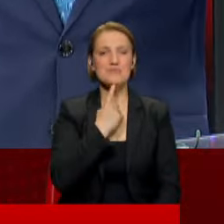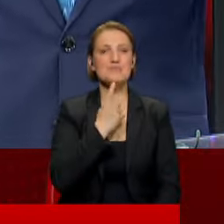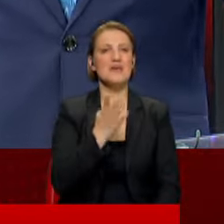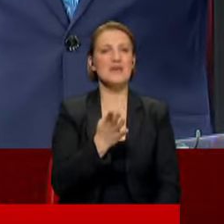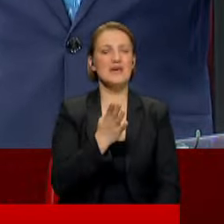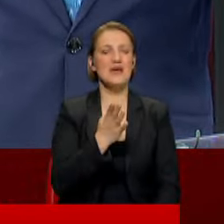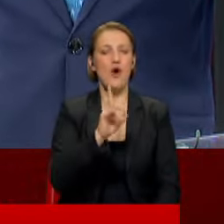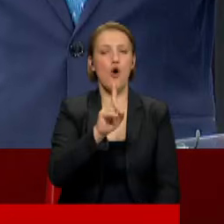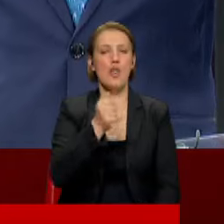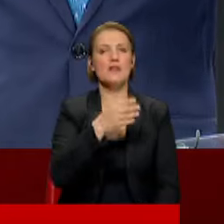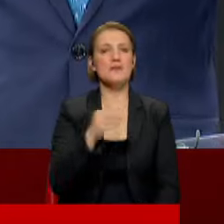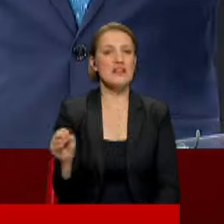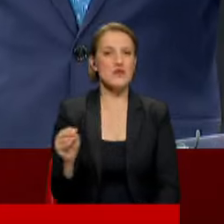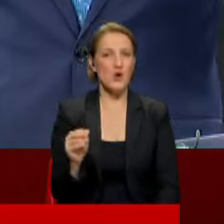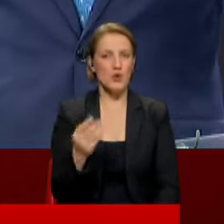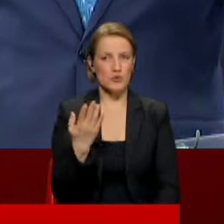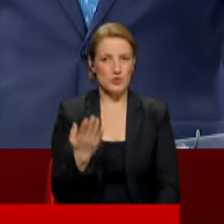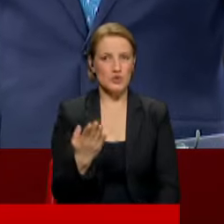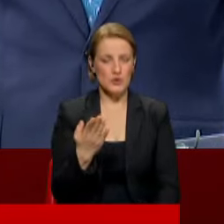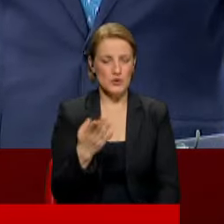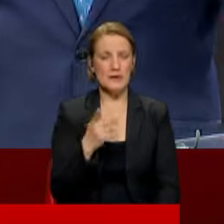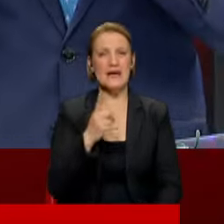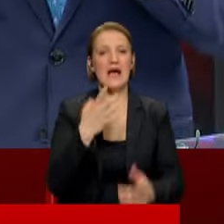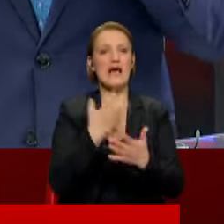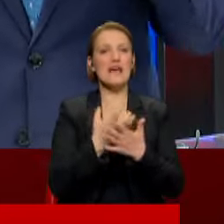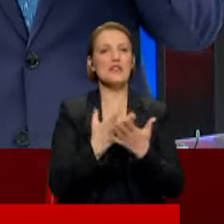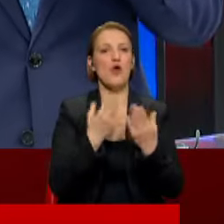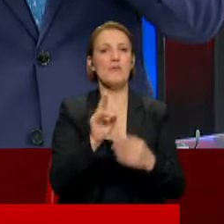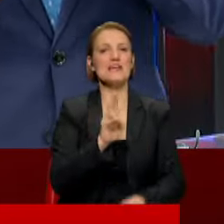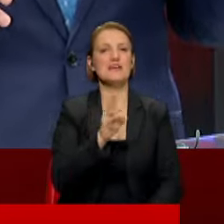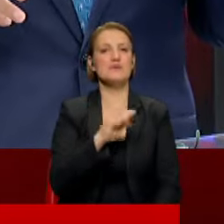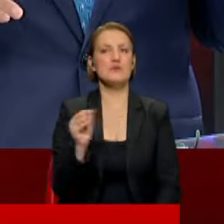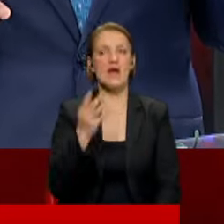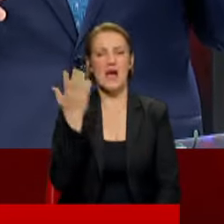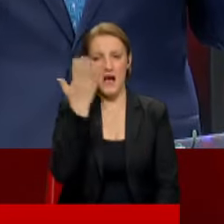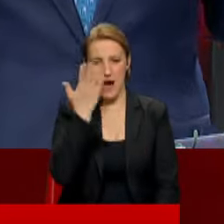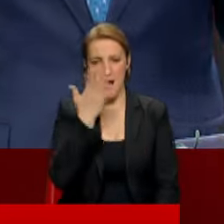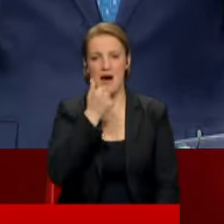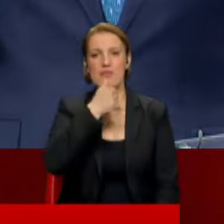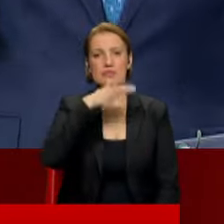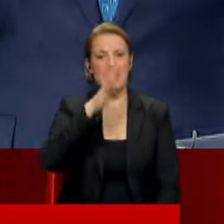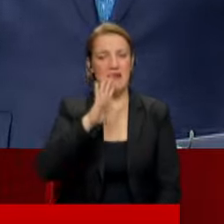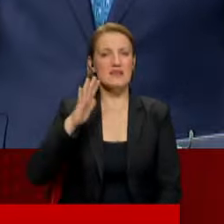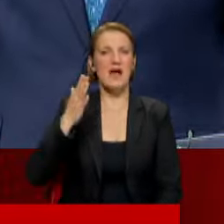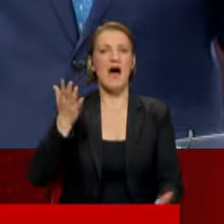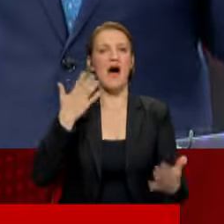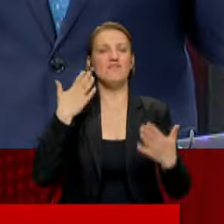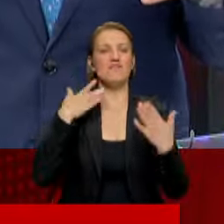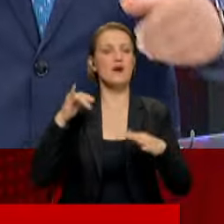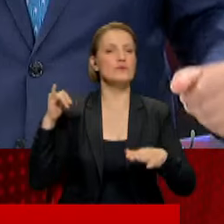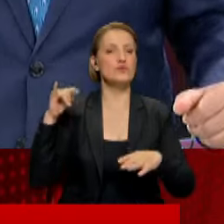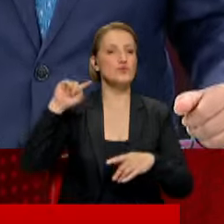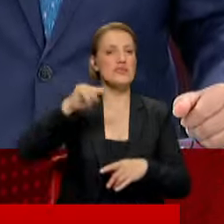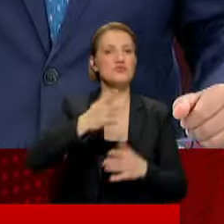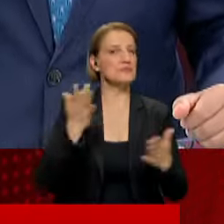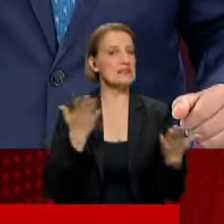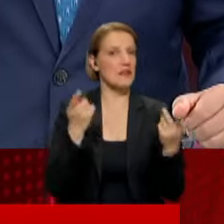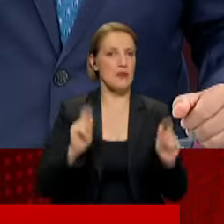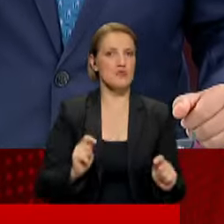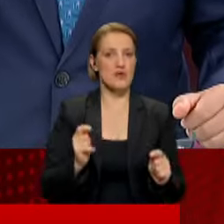milyon gayriresmi 20 milyonun yaşadığı bir yerde kar ile denizle havayla ulaşımlar nasıl yapılacak